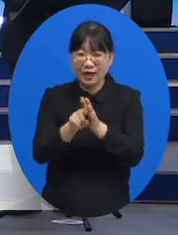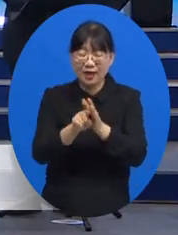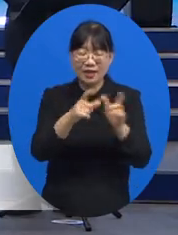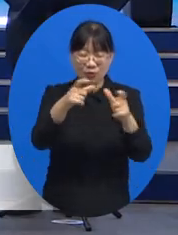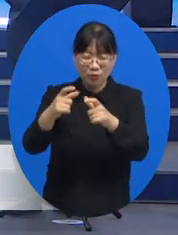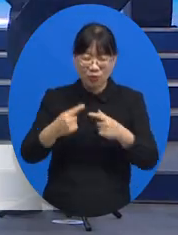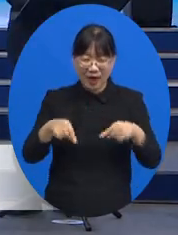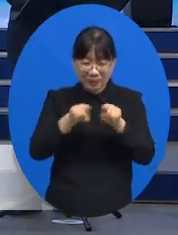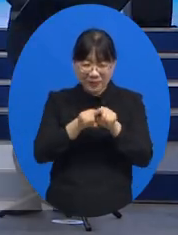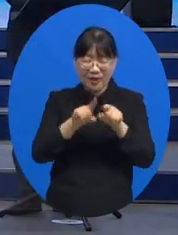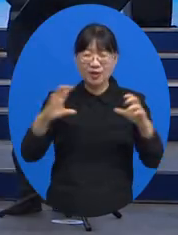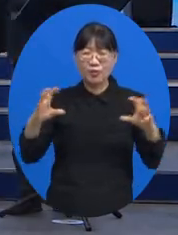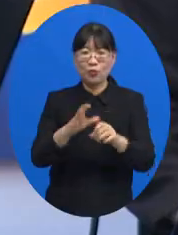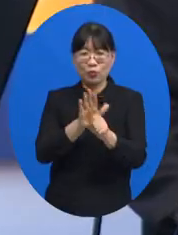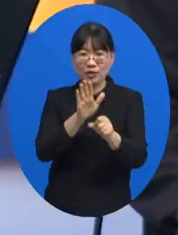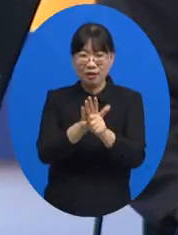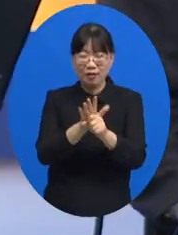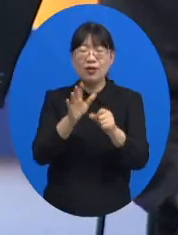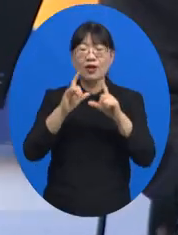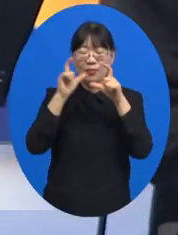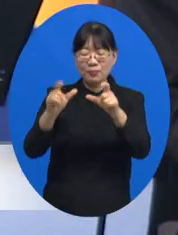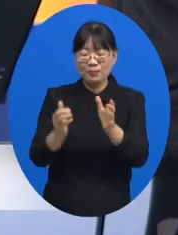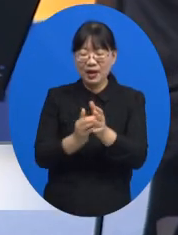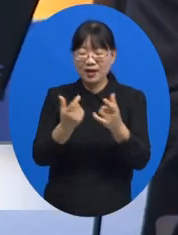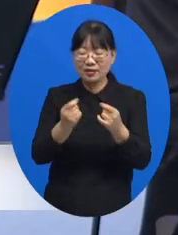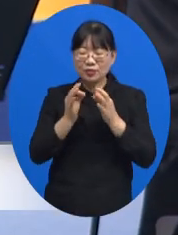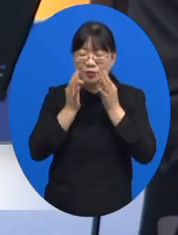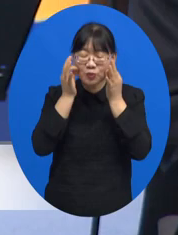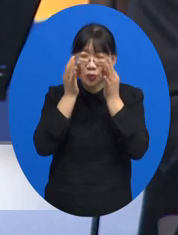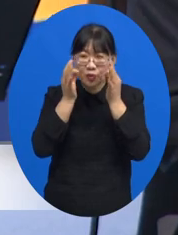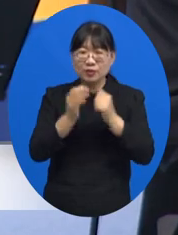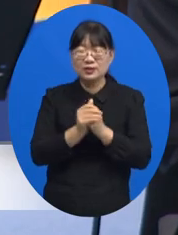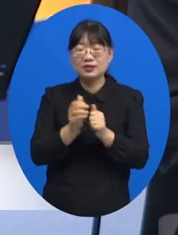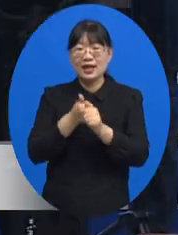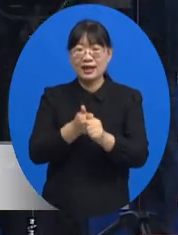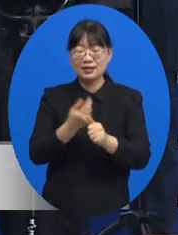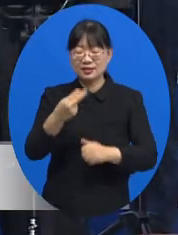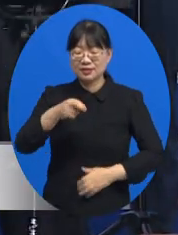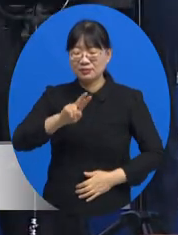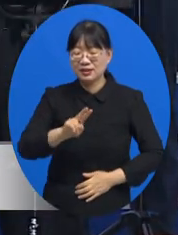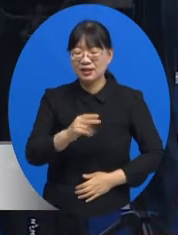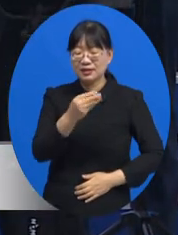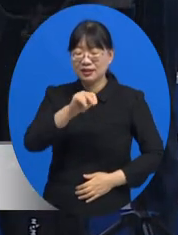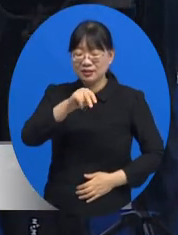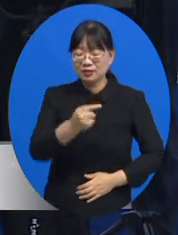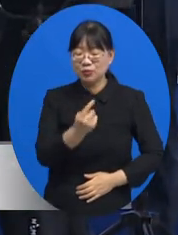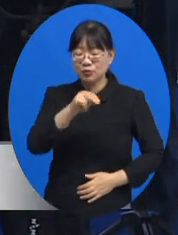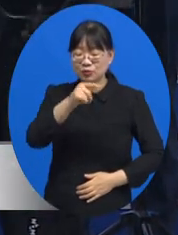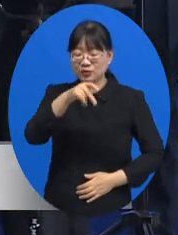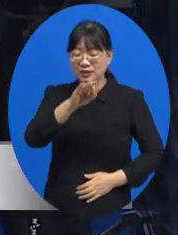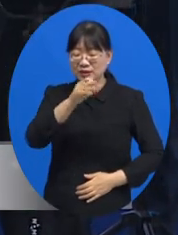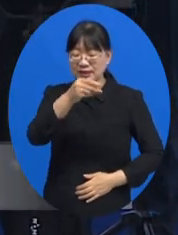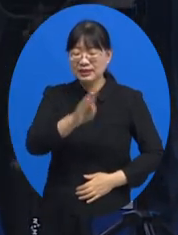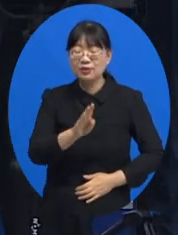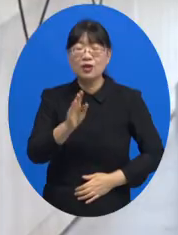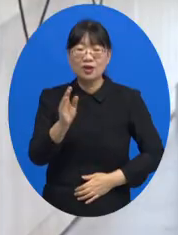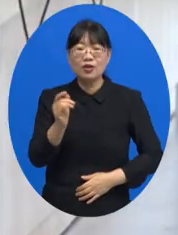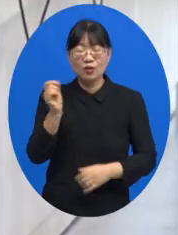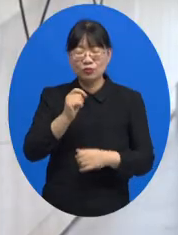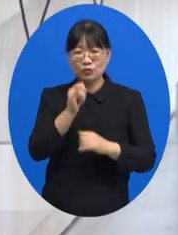위한 공동 협력을 선언했습니다 이러한 노력들을 인정받아 2022 탄소중립 우수 지자체로 선정되기도